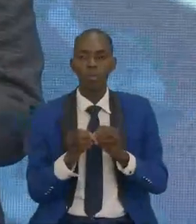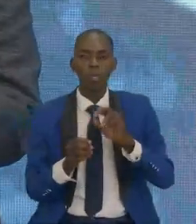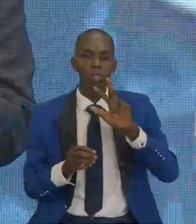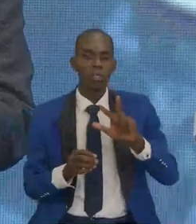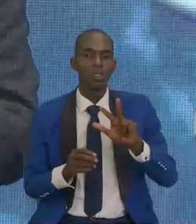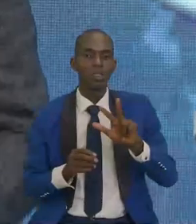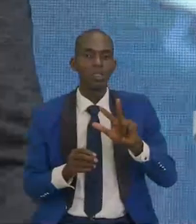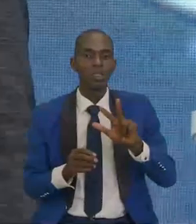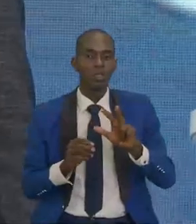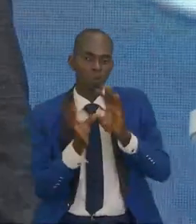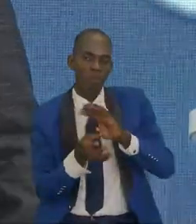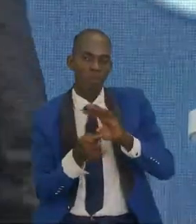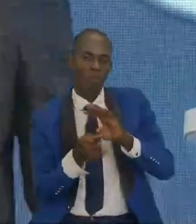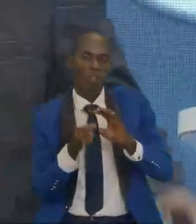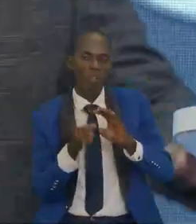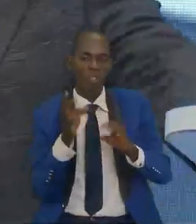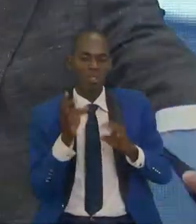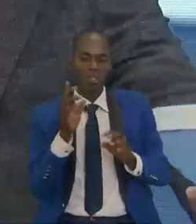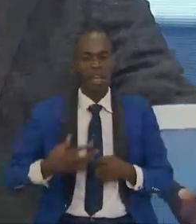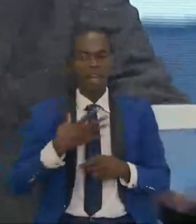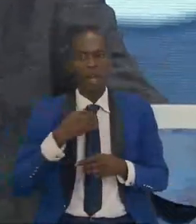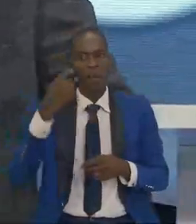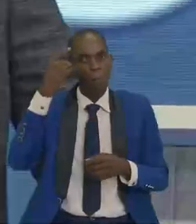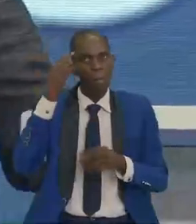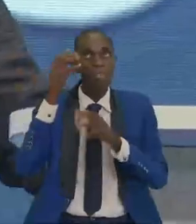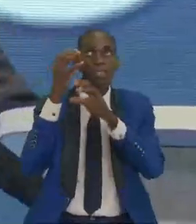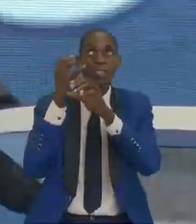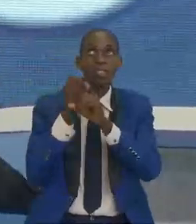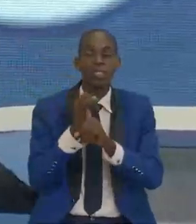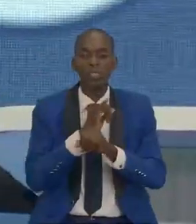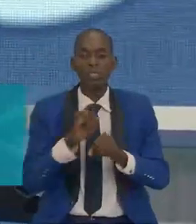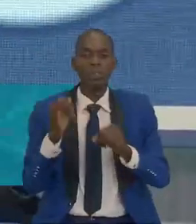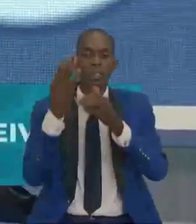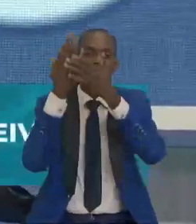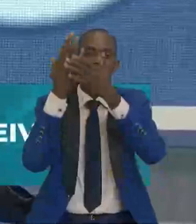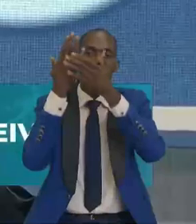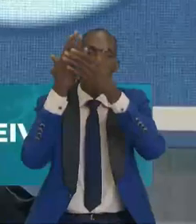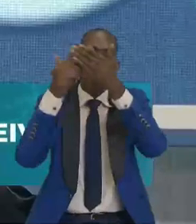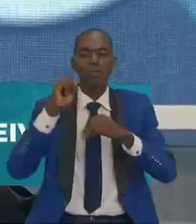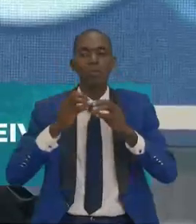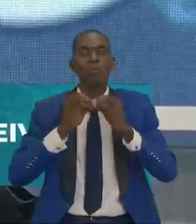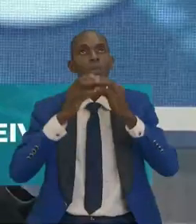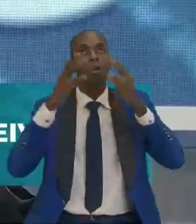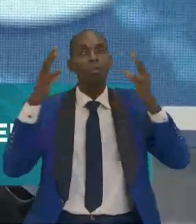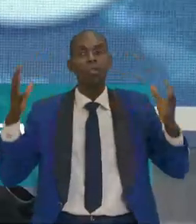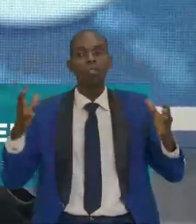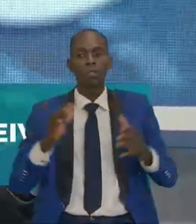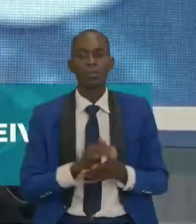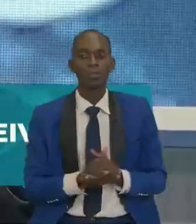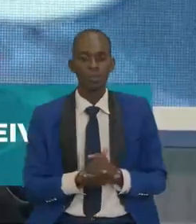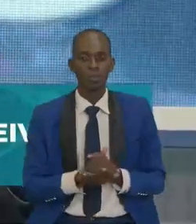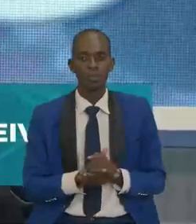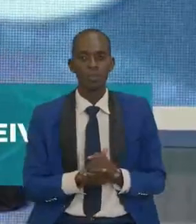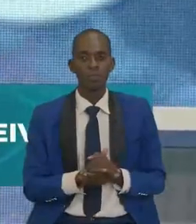3, les cœurs et les esprits convertis qui reçoivent l'abondance du